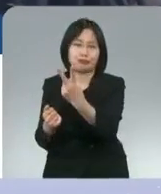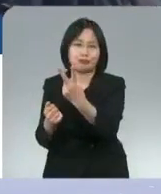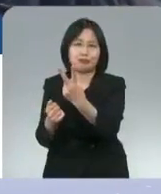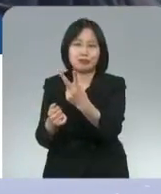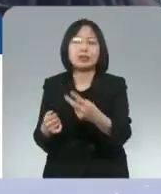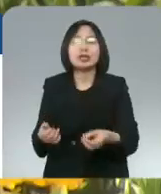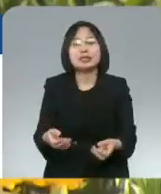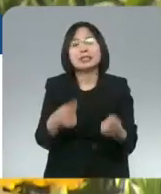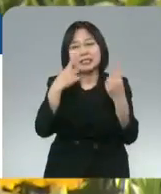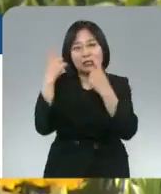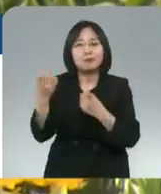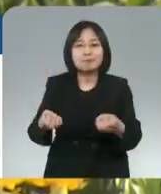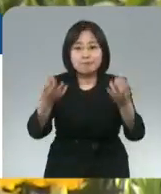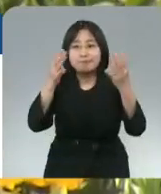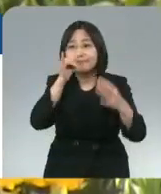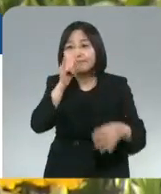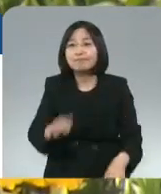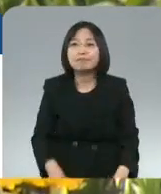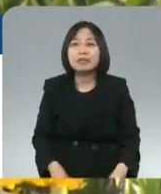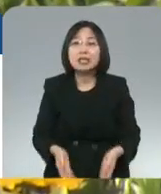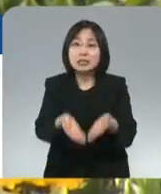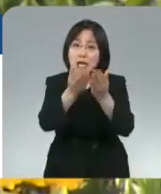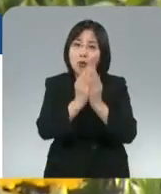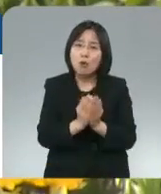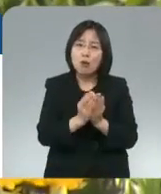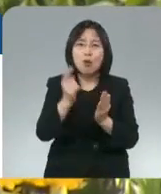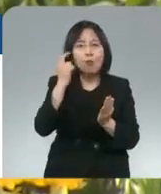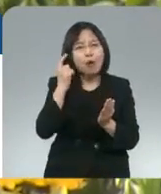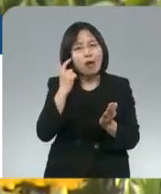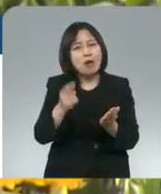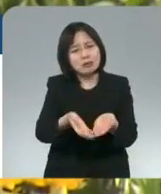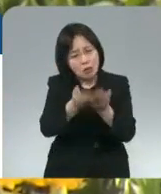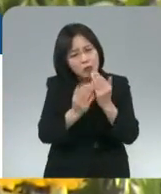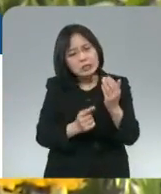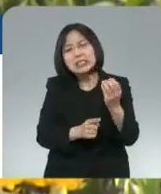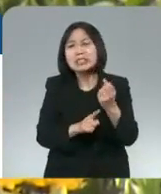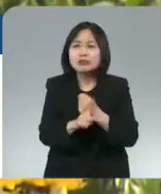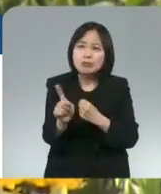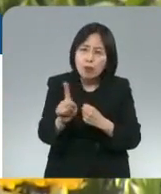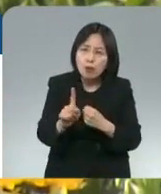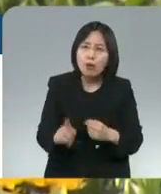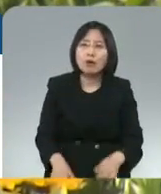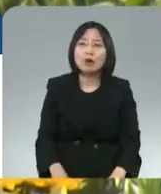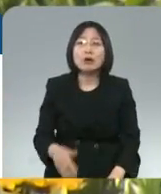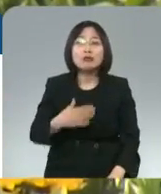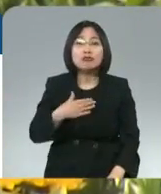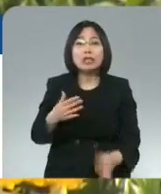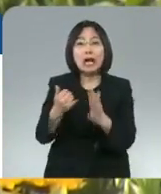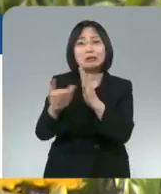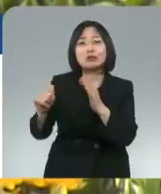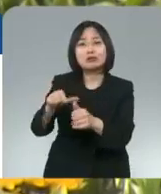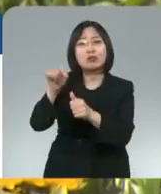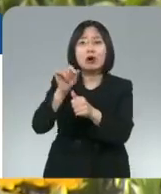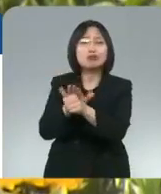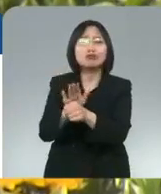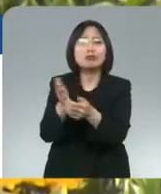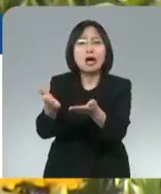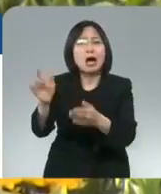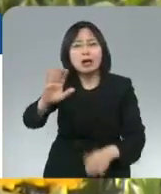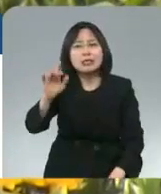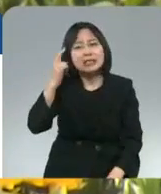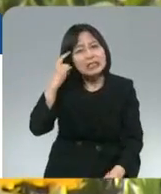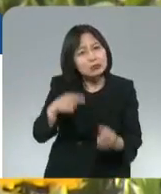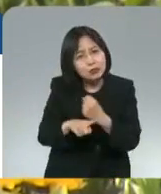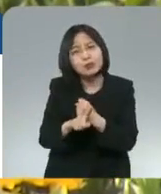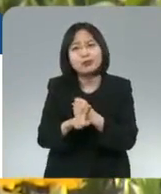victimes adultes et de deux plongeurs civile le représentant 30 et au affirmé qu'il continuerait sa lutte pour élucider